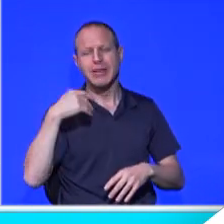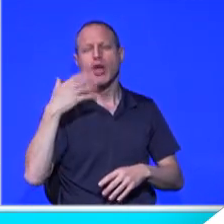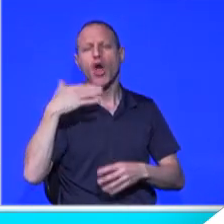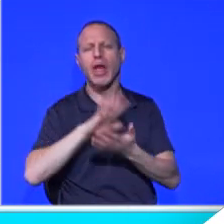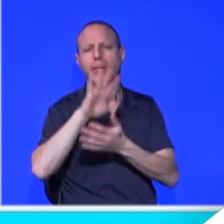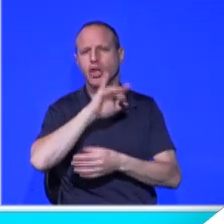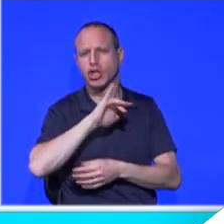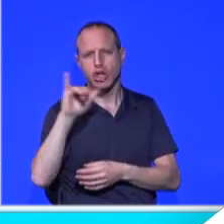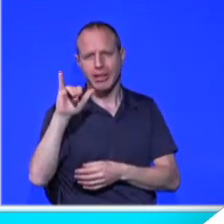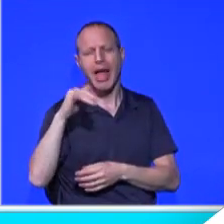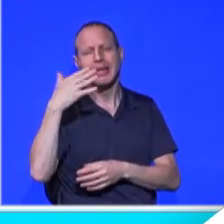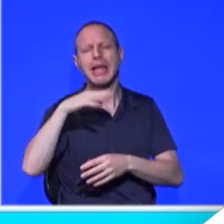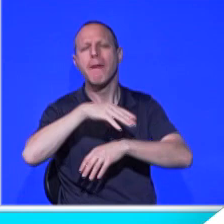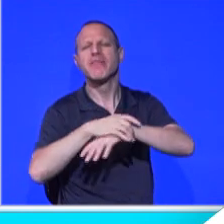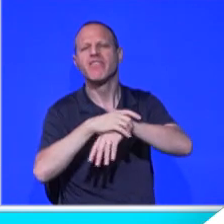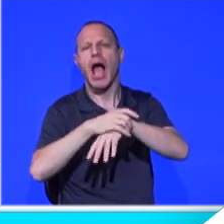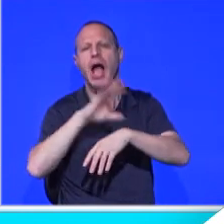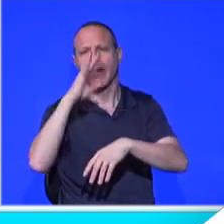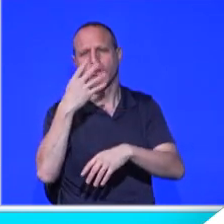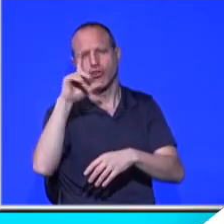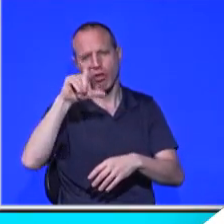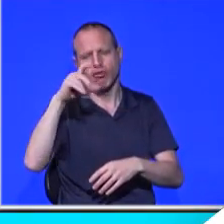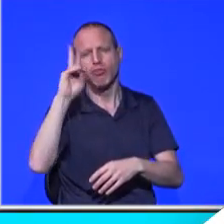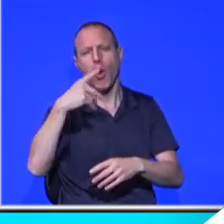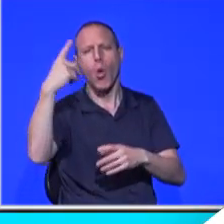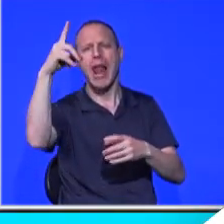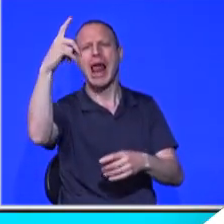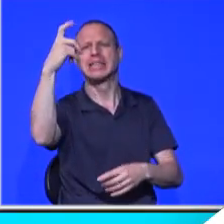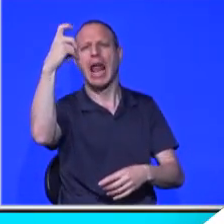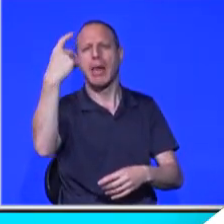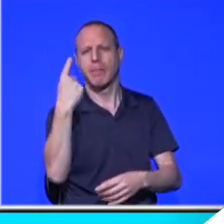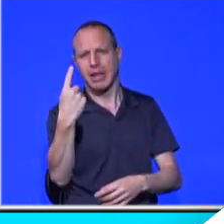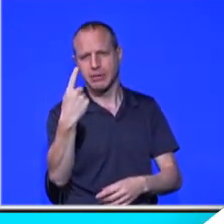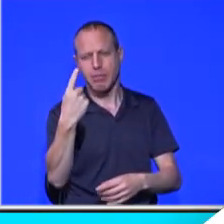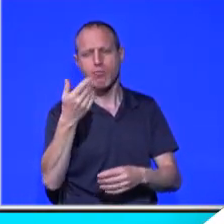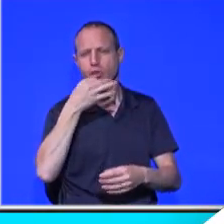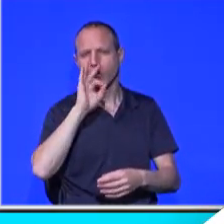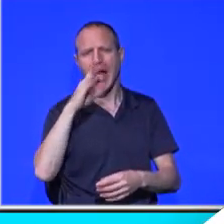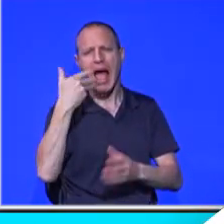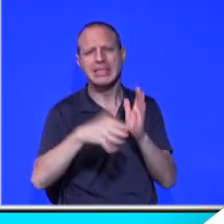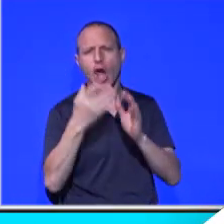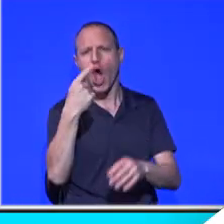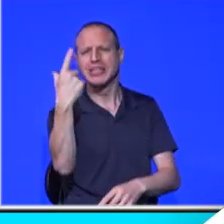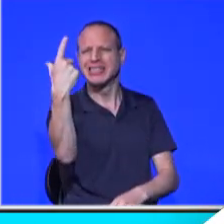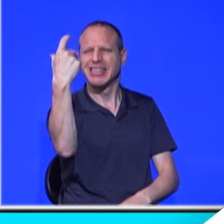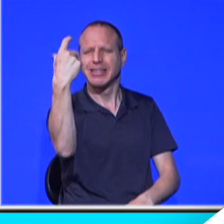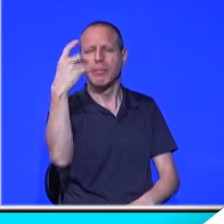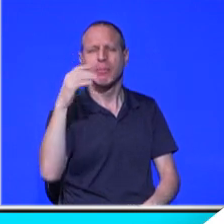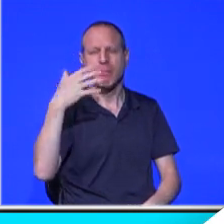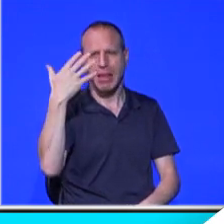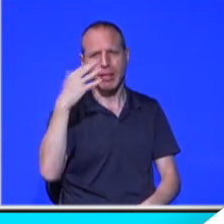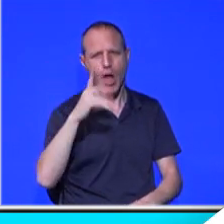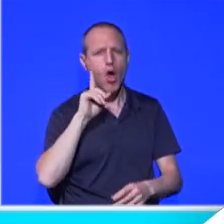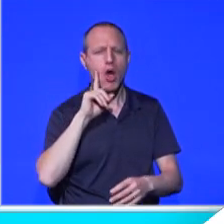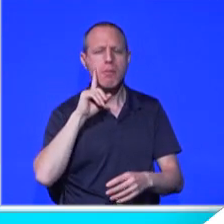רביעי, כדי שאנשים יוכלו לצלם את עצמם יותר טוב, כי חסר עוד סיבוב ביד. עכשיו, איך קוראים לתמונה הזאת שאנחנו